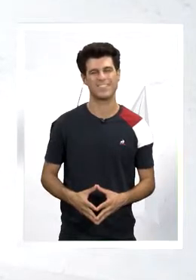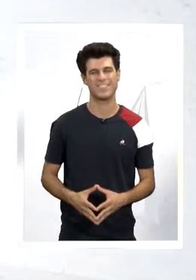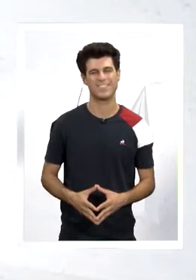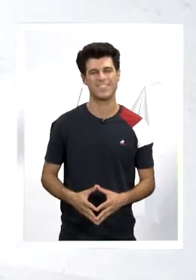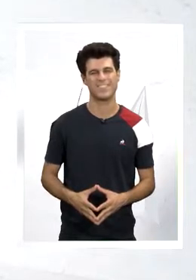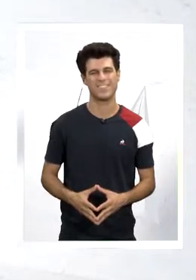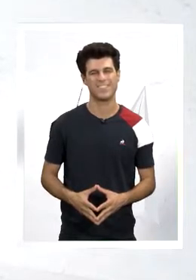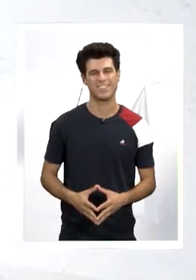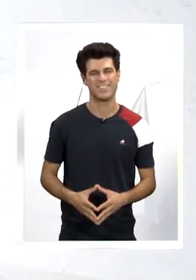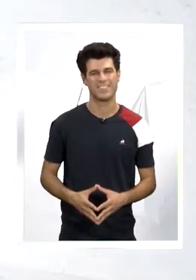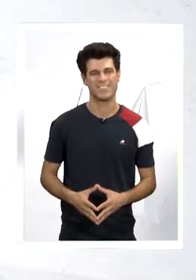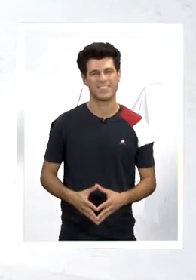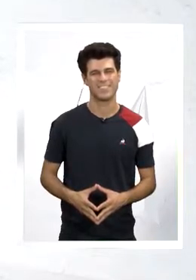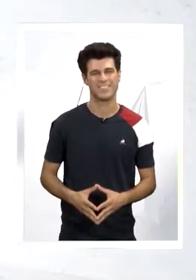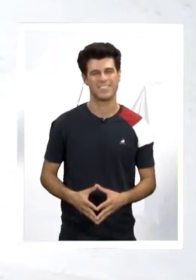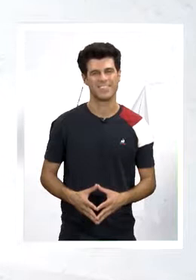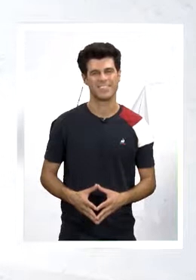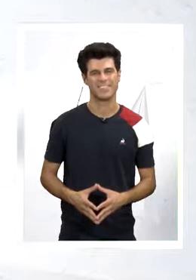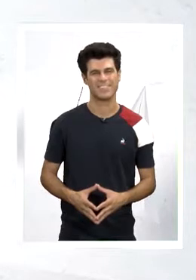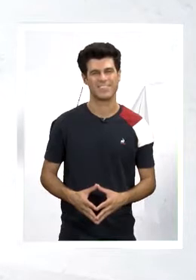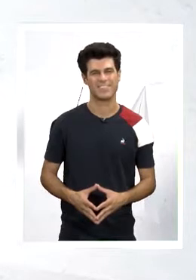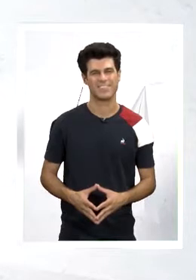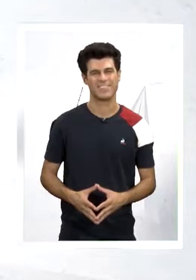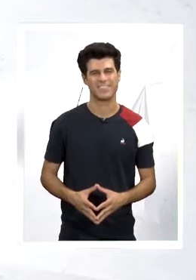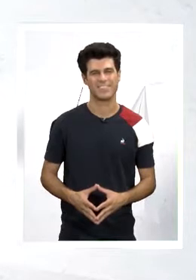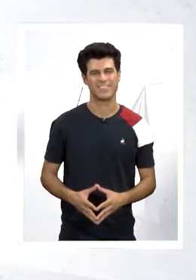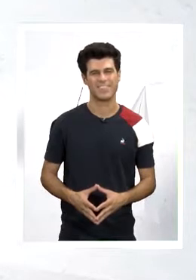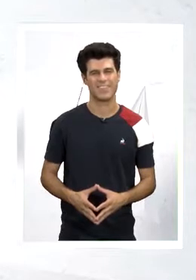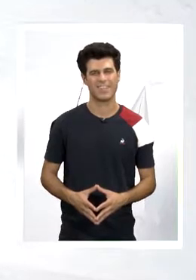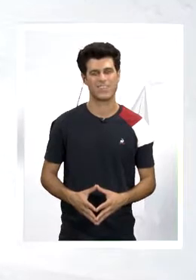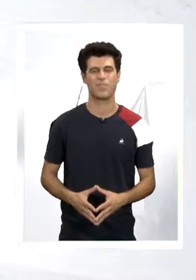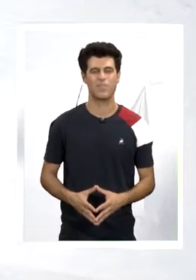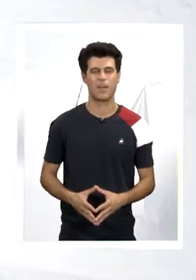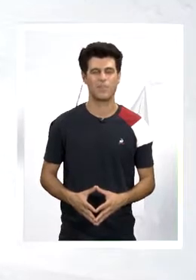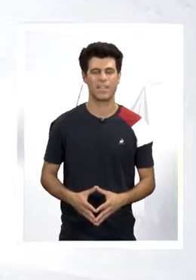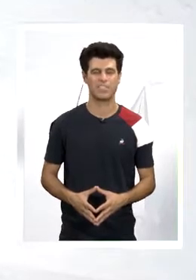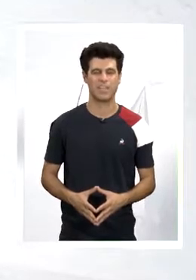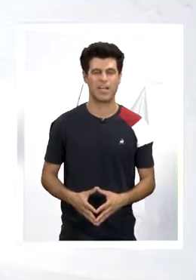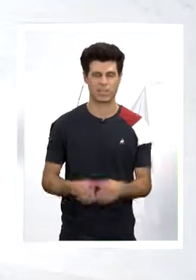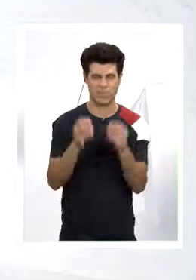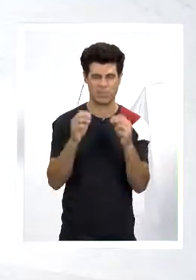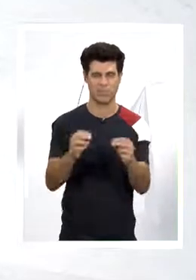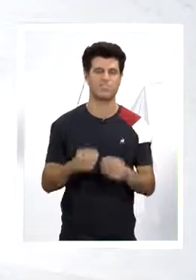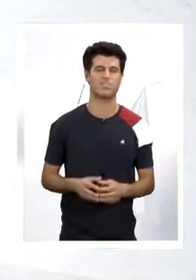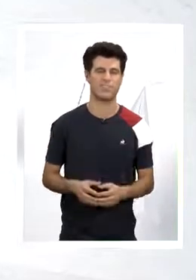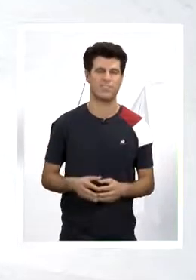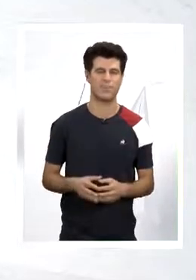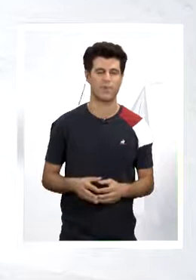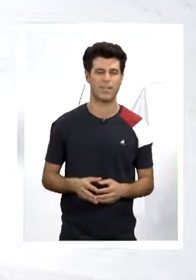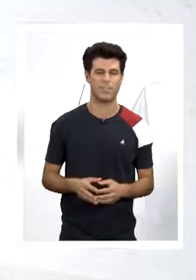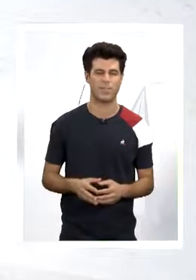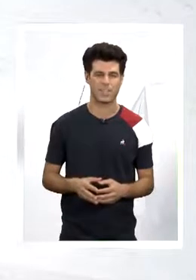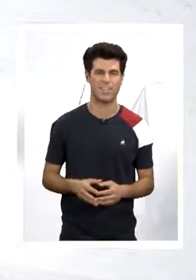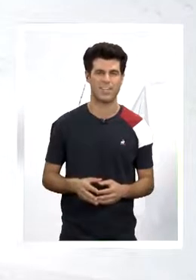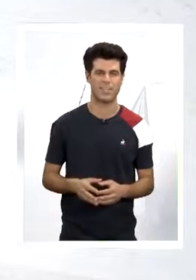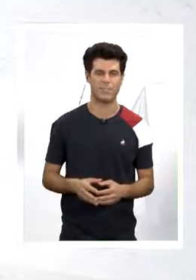אדיר. אתה? למדת על קול של אליהו הנביא. אז אור ויובל, בגלל שאתם כאלה מקסימות,